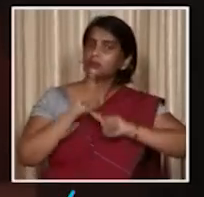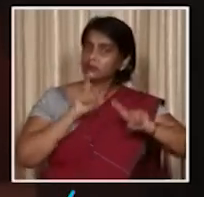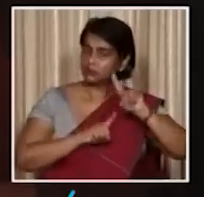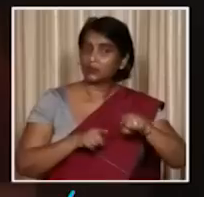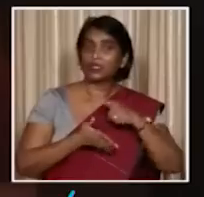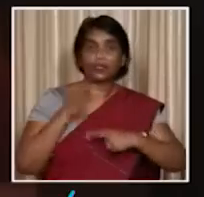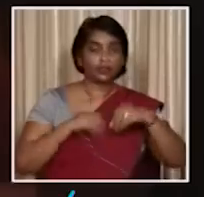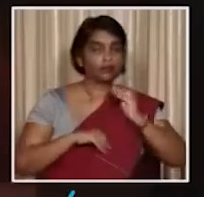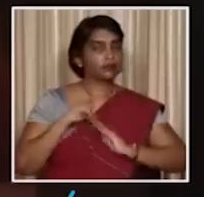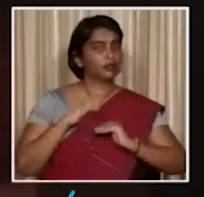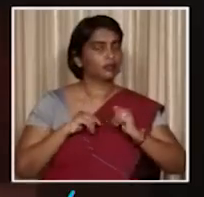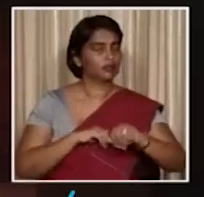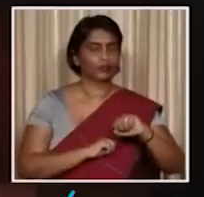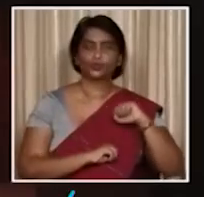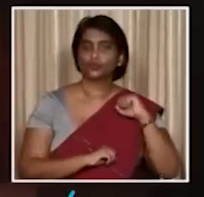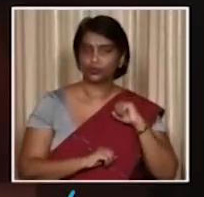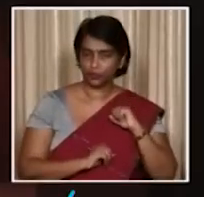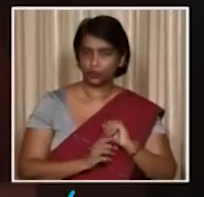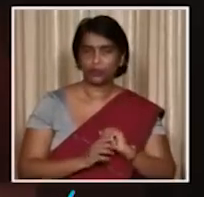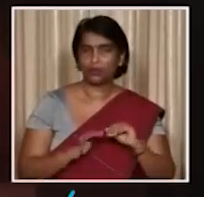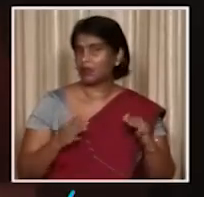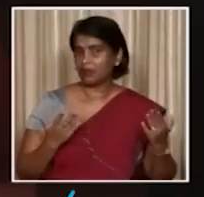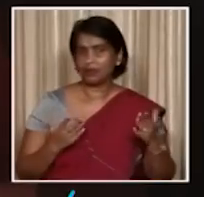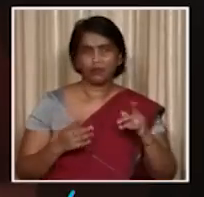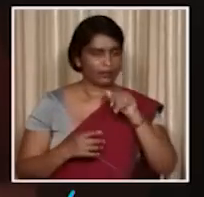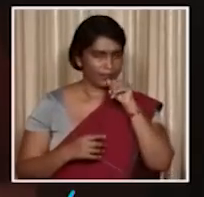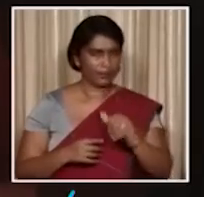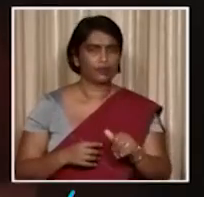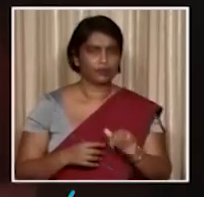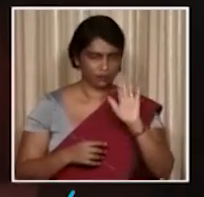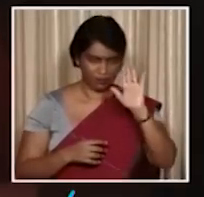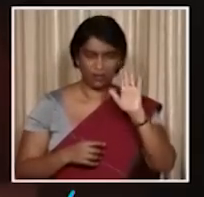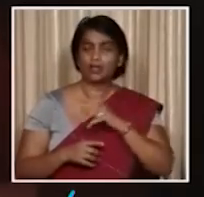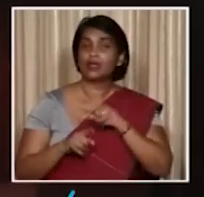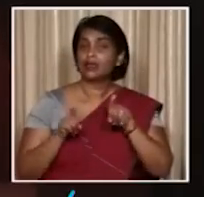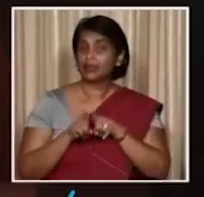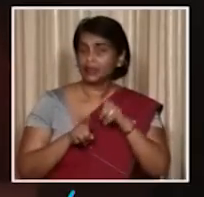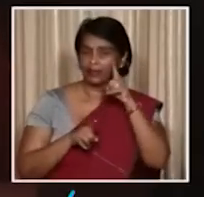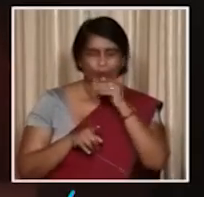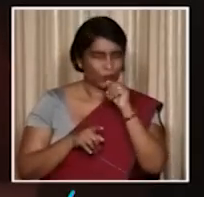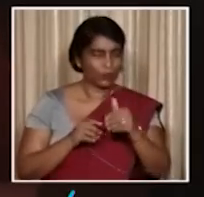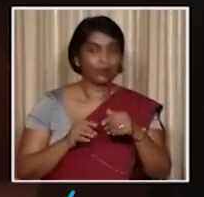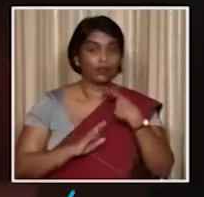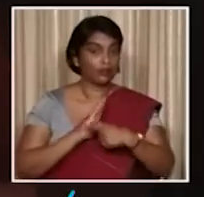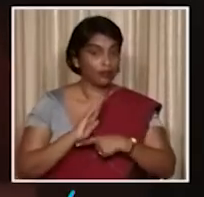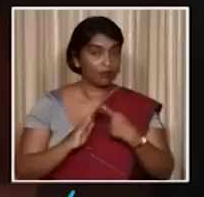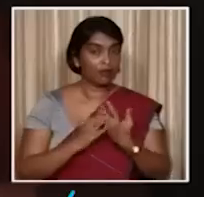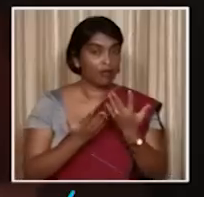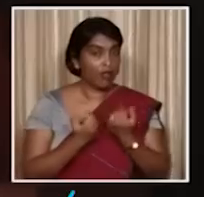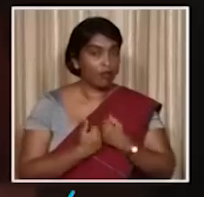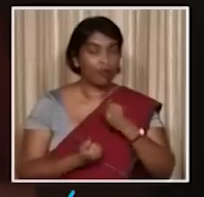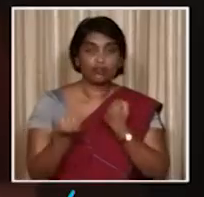මේ මැතිවරණ ක්‍රියාවලිය සක්‍රිය කරවන්න. හරි. බොහොම ඉස්සෙල්ලා. එහෙම නැතුව කිසිම දවසක එකක් කියන්න ඕන. කිසිම දවසක මේ රටට ලැබෙන්න